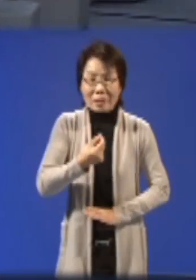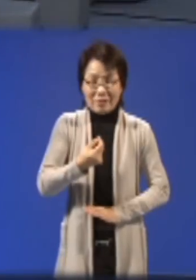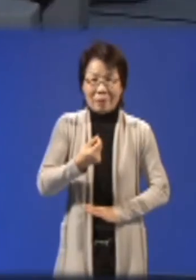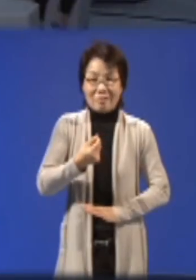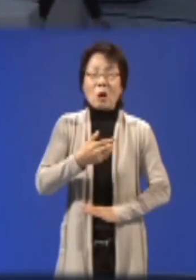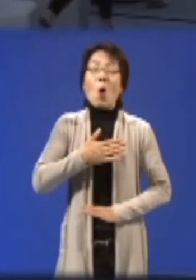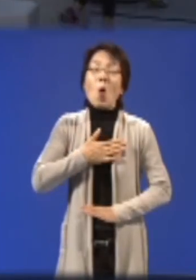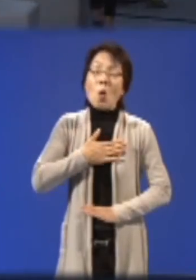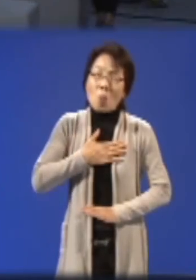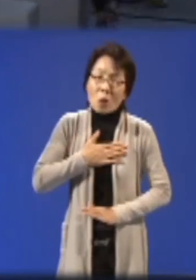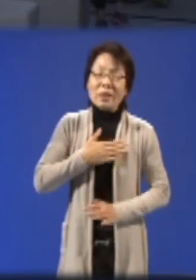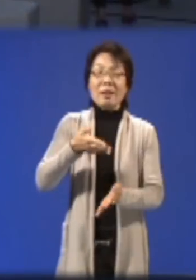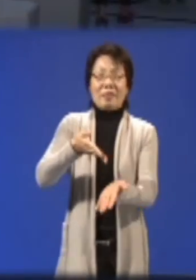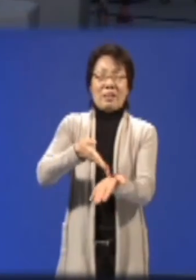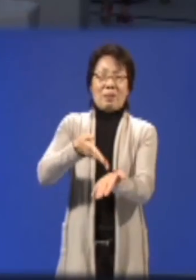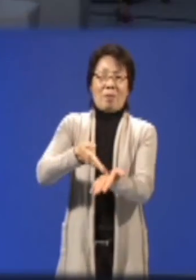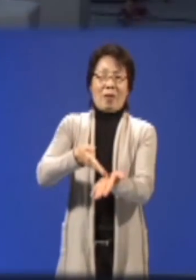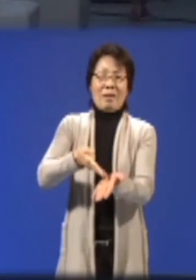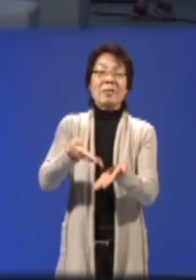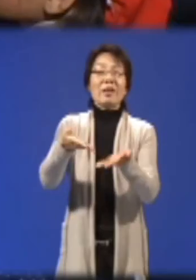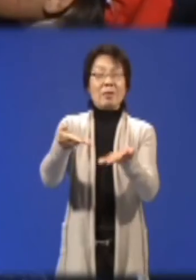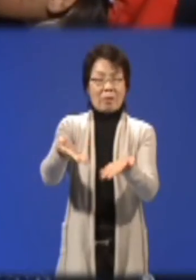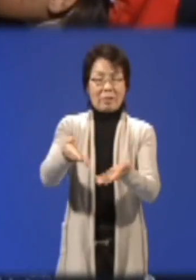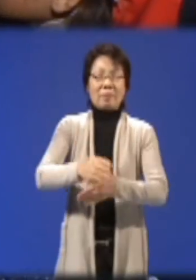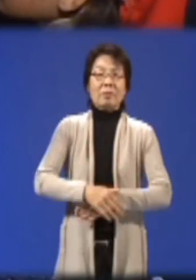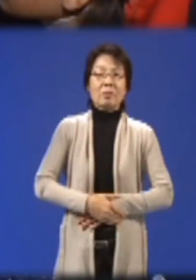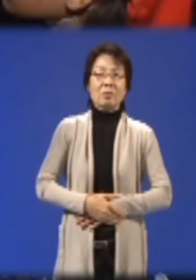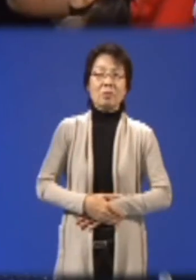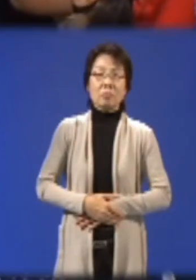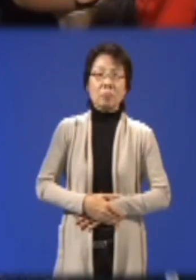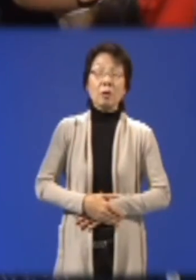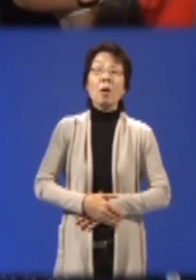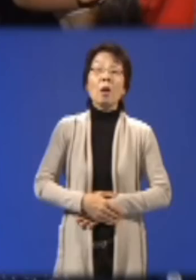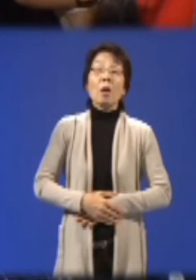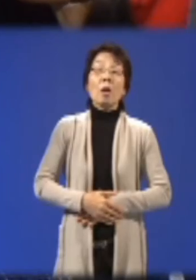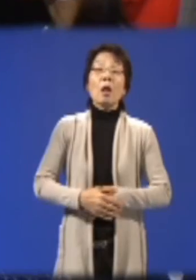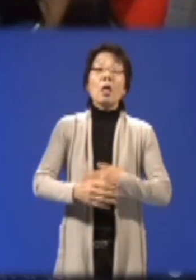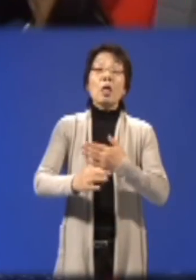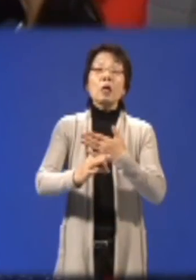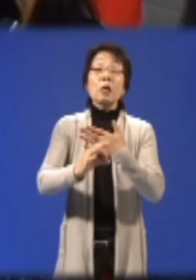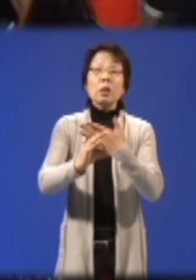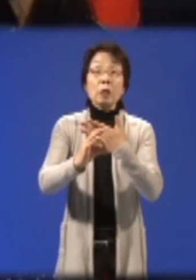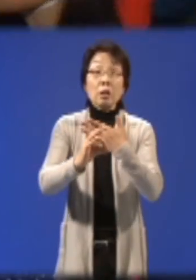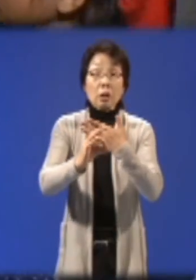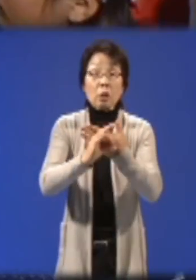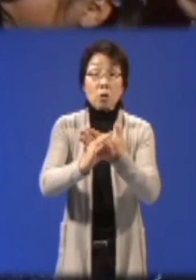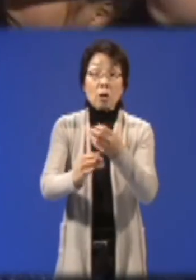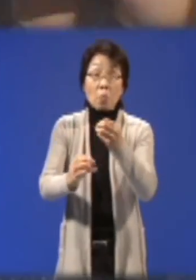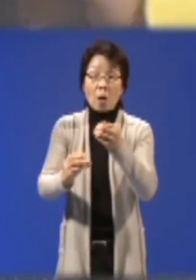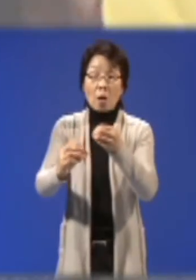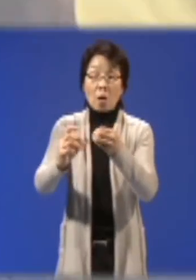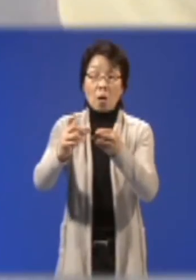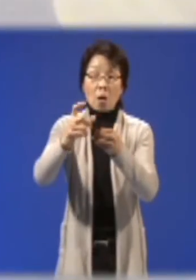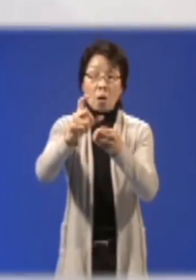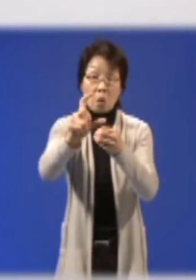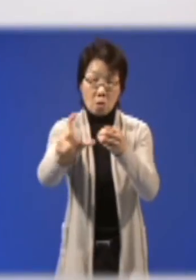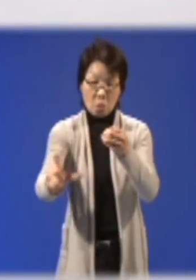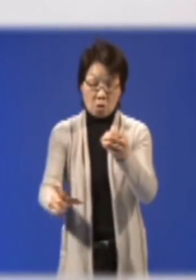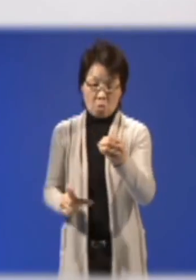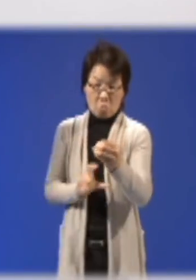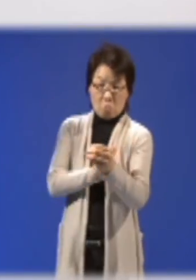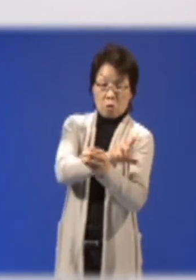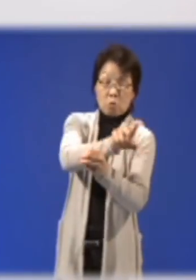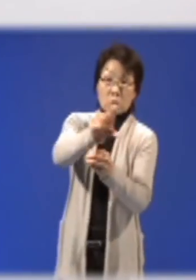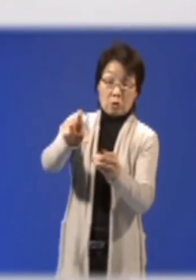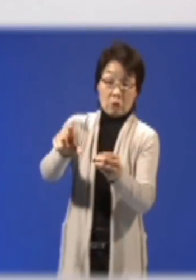、そのような話ができるように心がけております。 土星をこう見ていて小さい子がわ、図